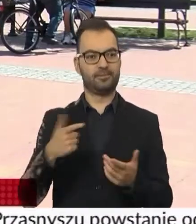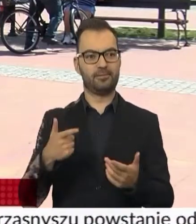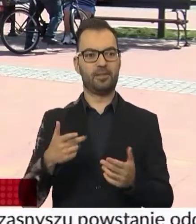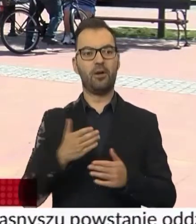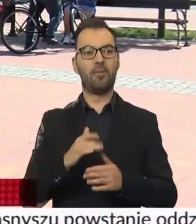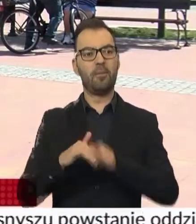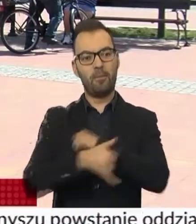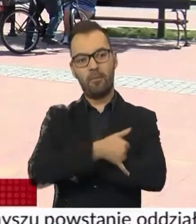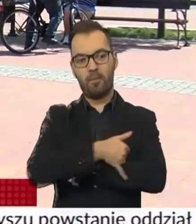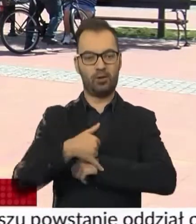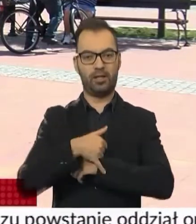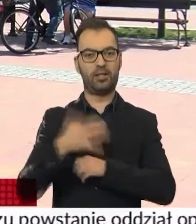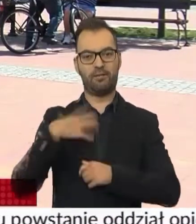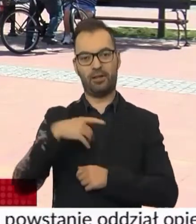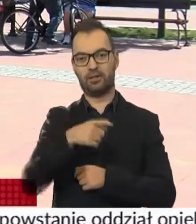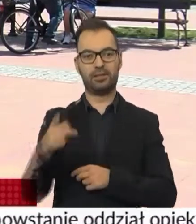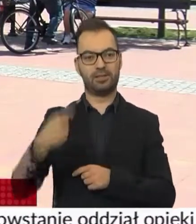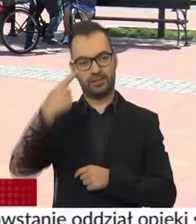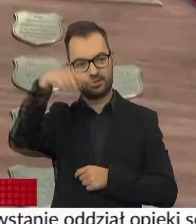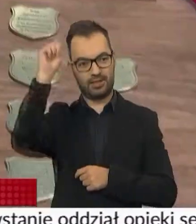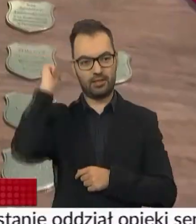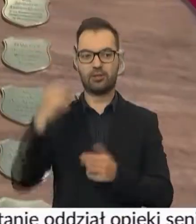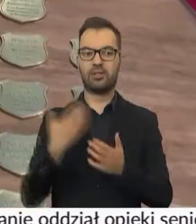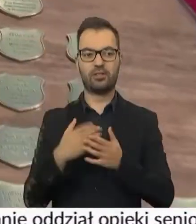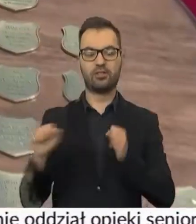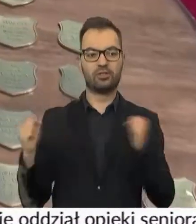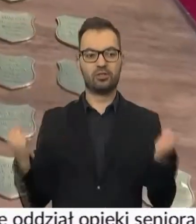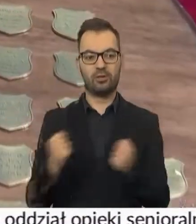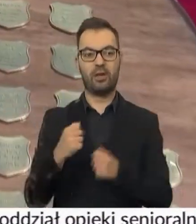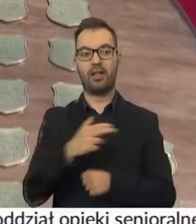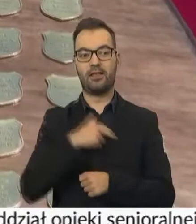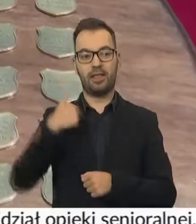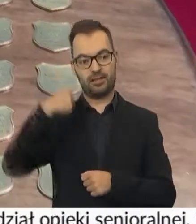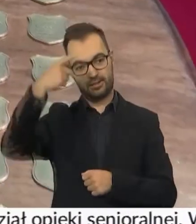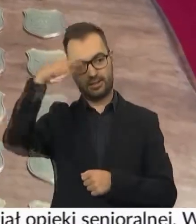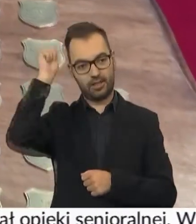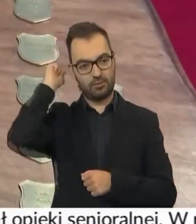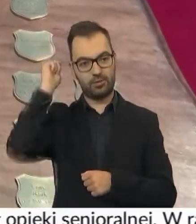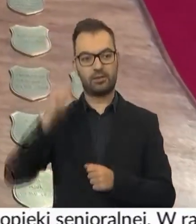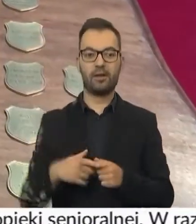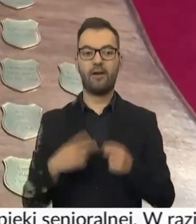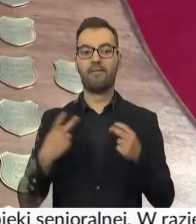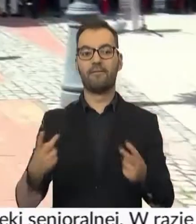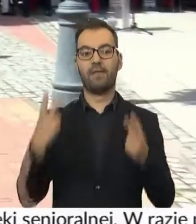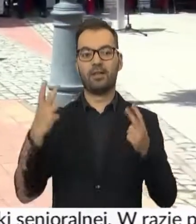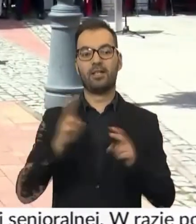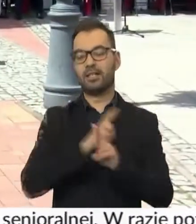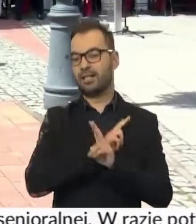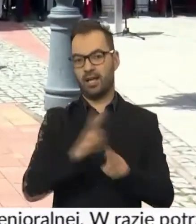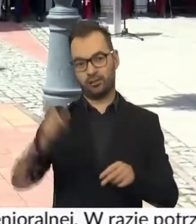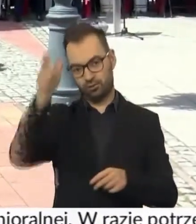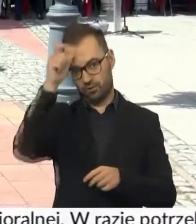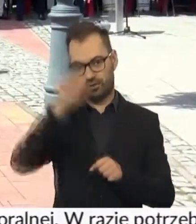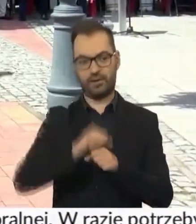wartości, dla jakich strażacy działają. I nasza Straż Pożarna, dla której ważny jest każdy